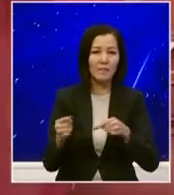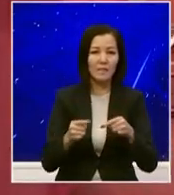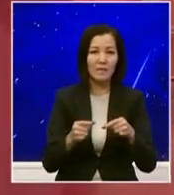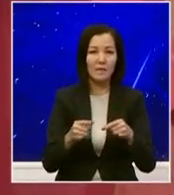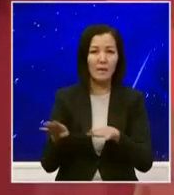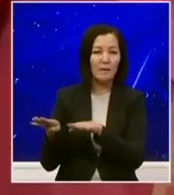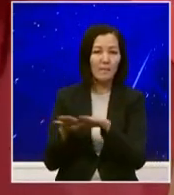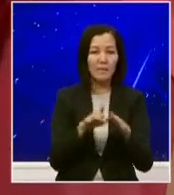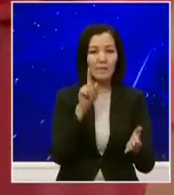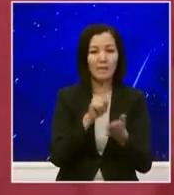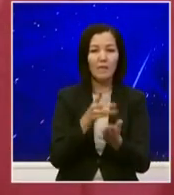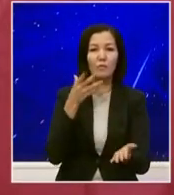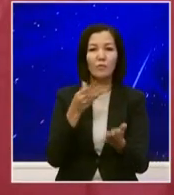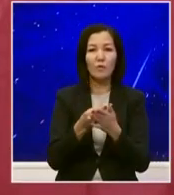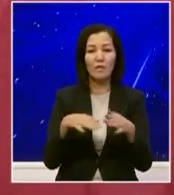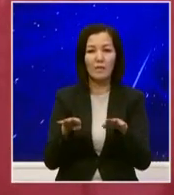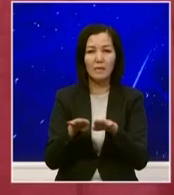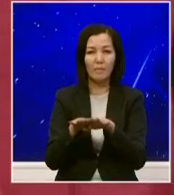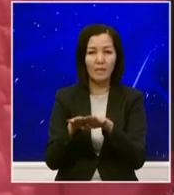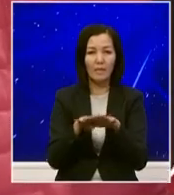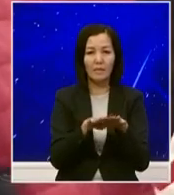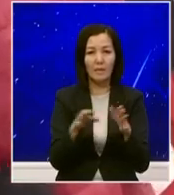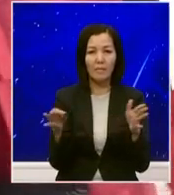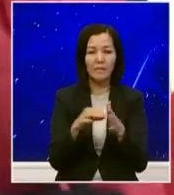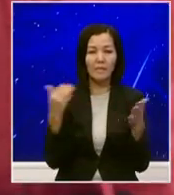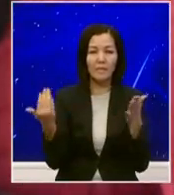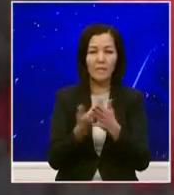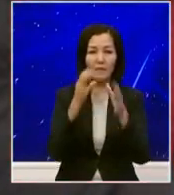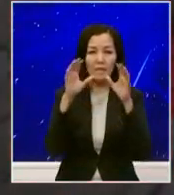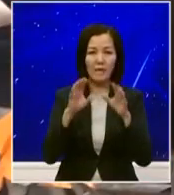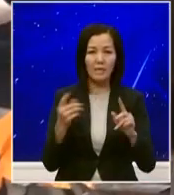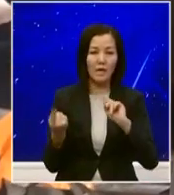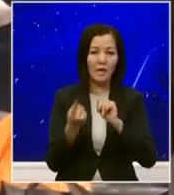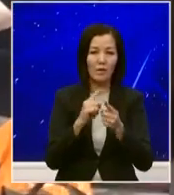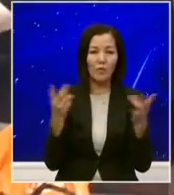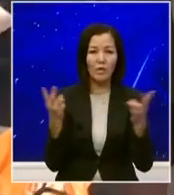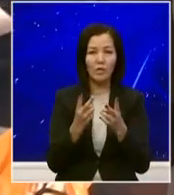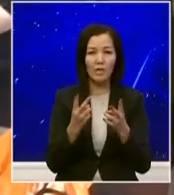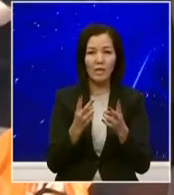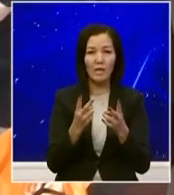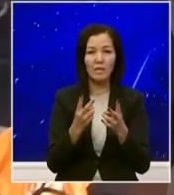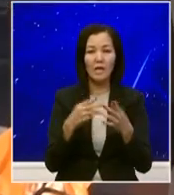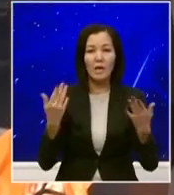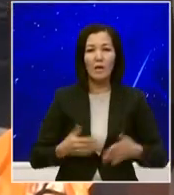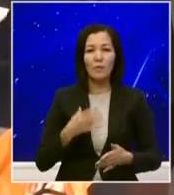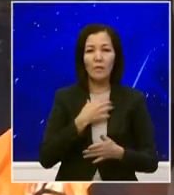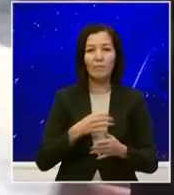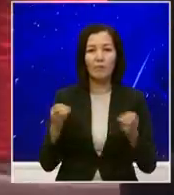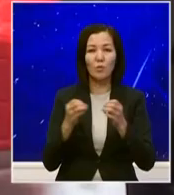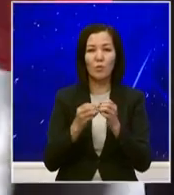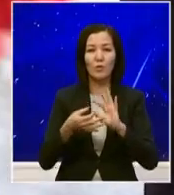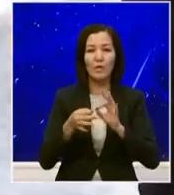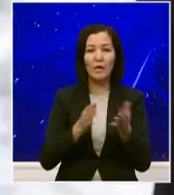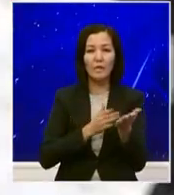көлемде салық төлейді. Тепе-теңдік орнату мақсатында заңды қайта қарау қажет. Жалпы бұл партияның әлеуметтік маңызды 10 нақты бағыты